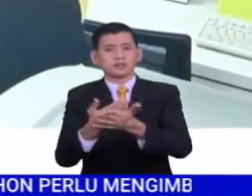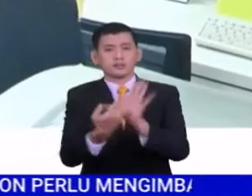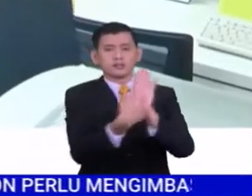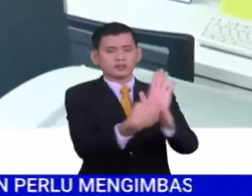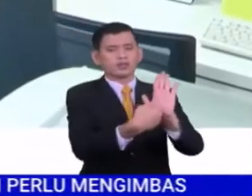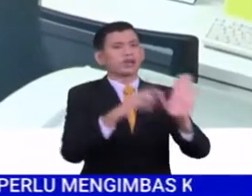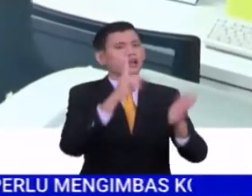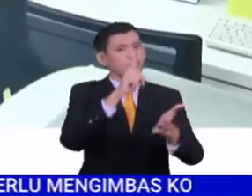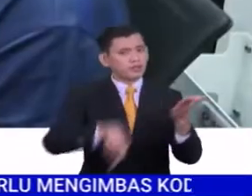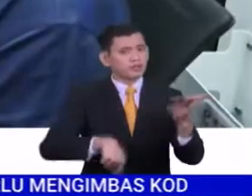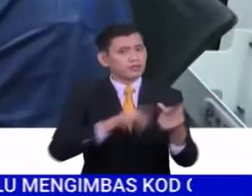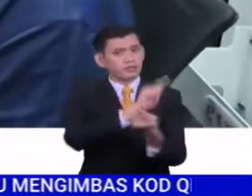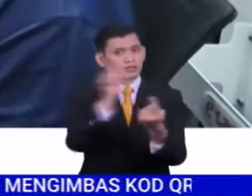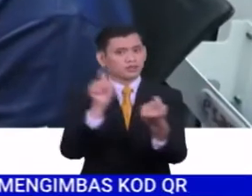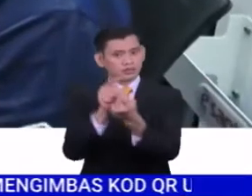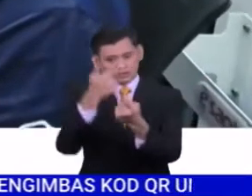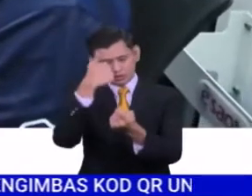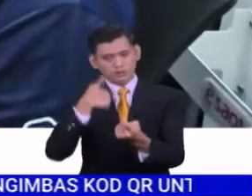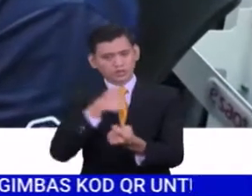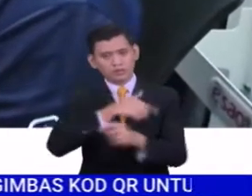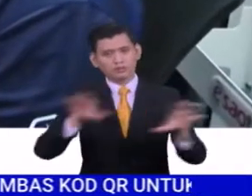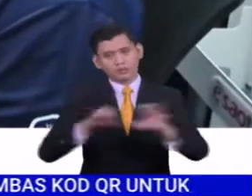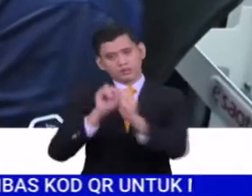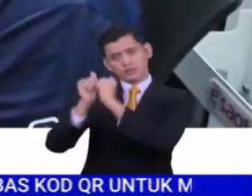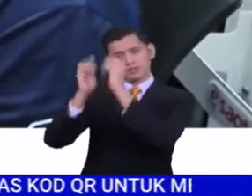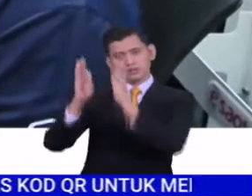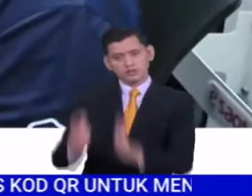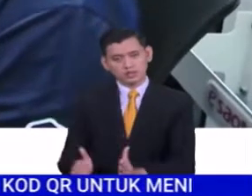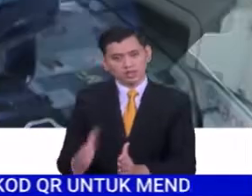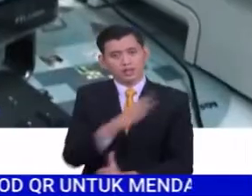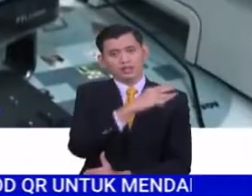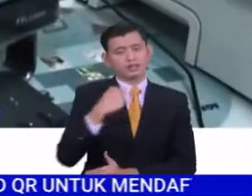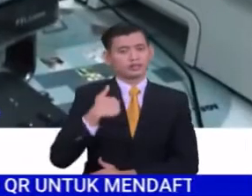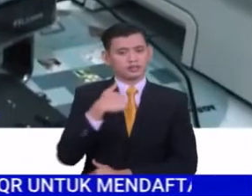apa yang sebaiknya untuk atlet kita dan untuk kita punya